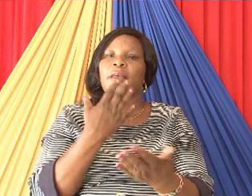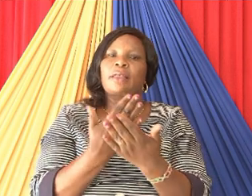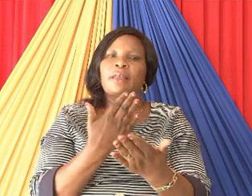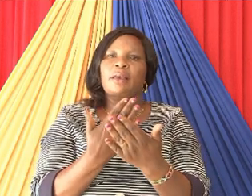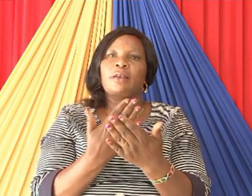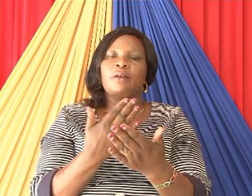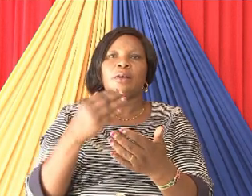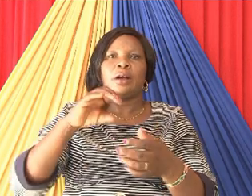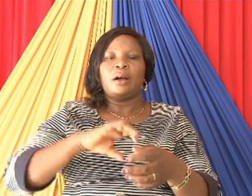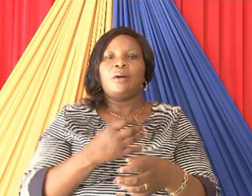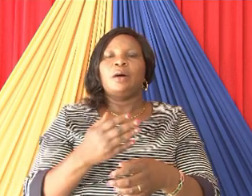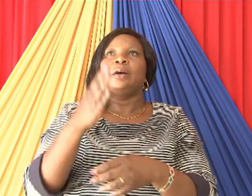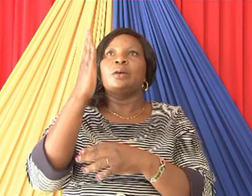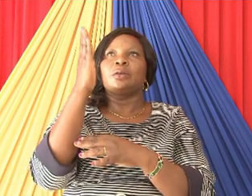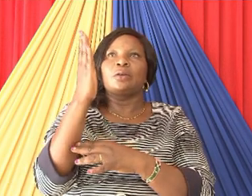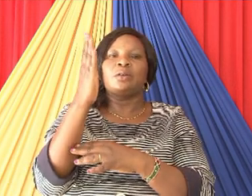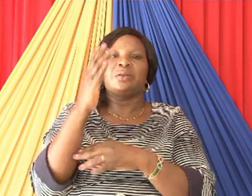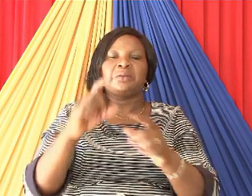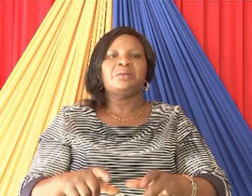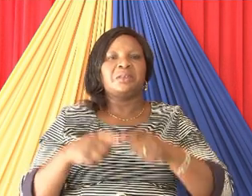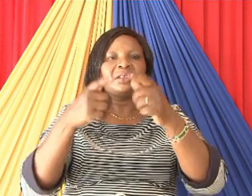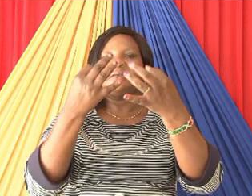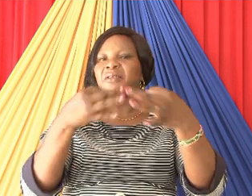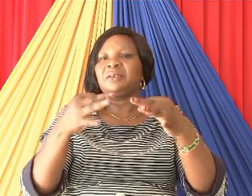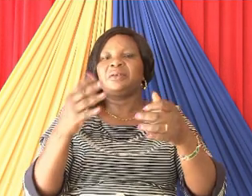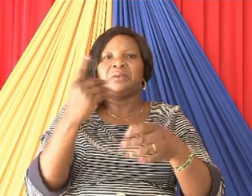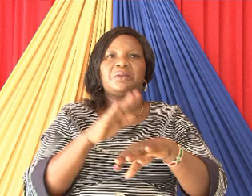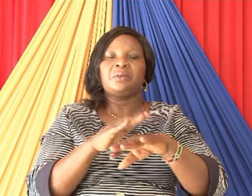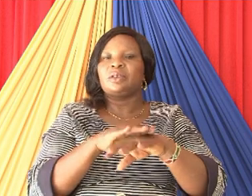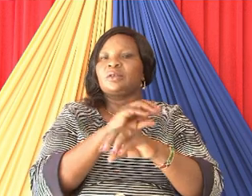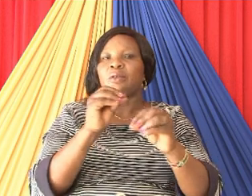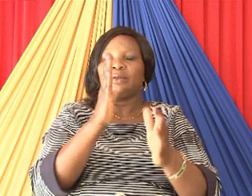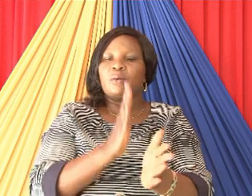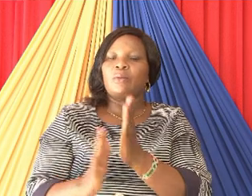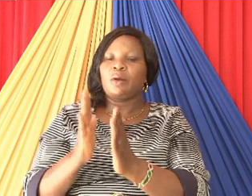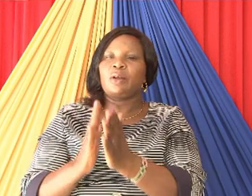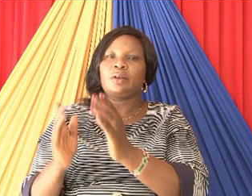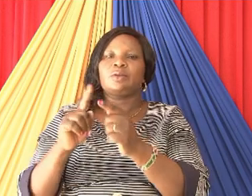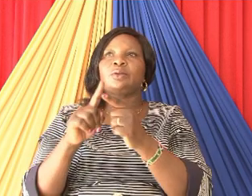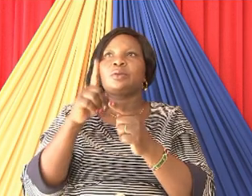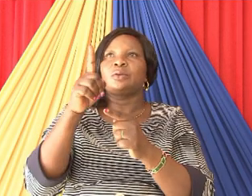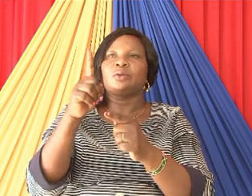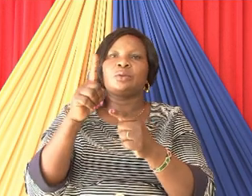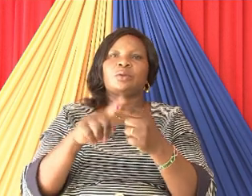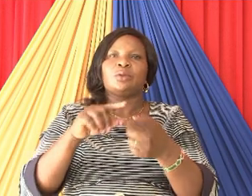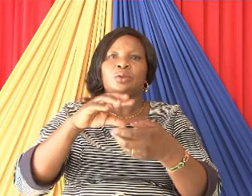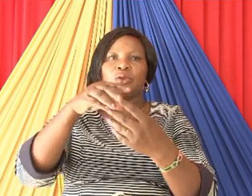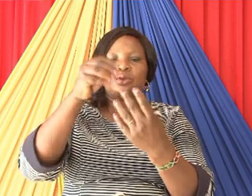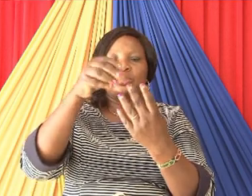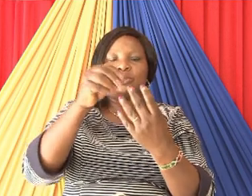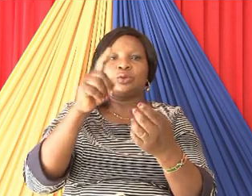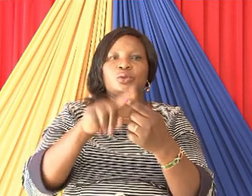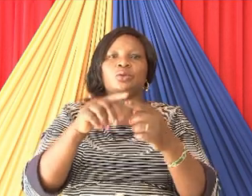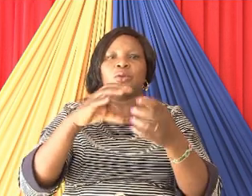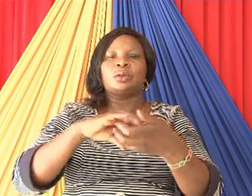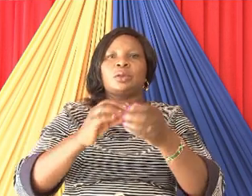wetu hautupatii kwa sababu ya wema wetu, lakini kwa sababu katika mpango wako umechagua kutupatia sisi. Asante kwa haya yote